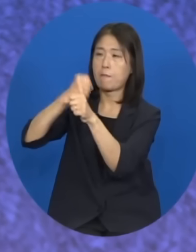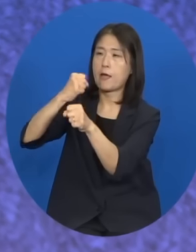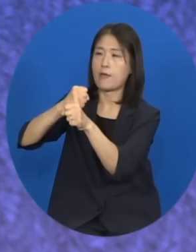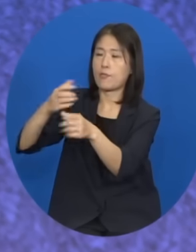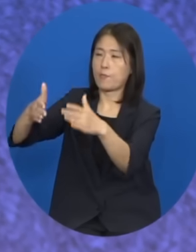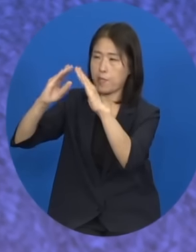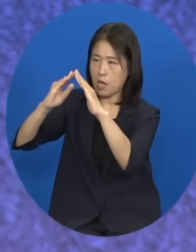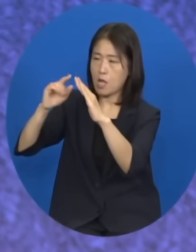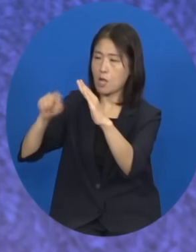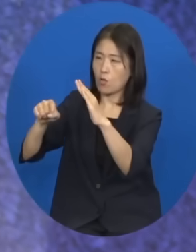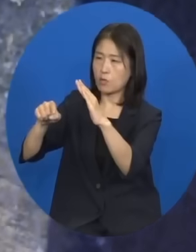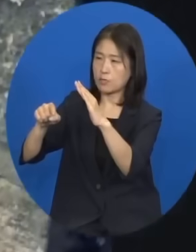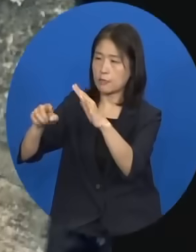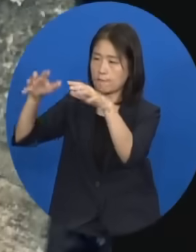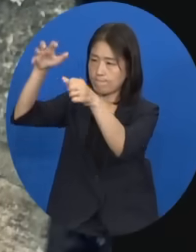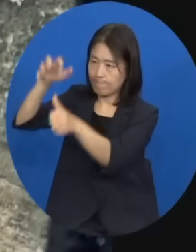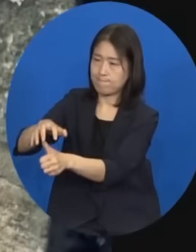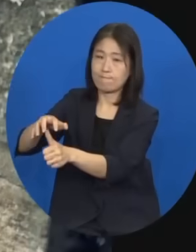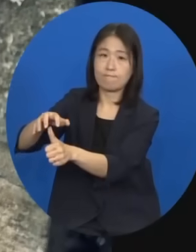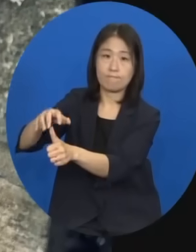그래서 그곳을 찾아갔어요.